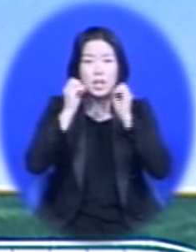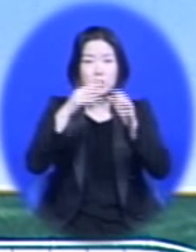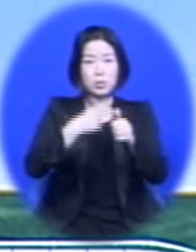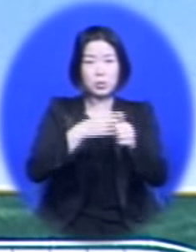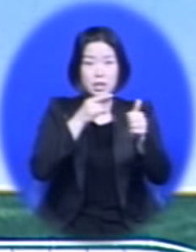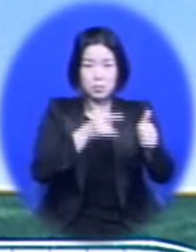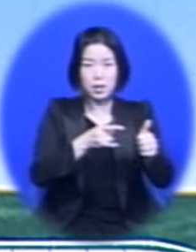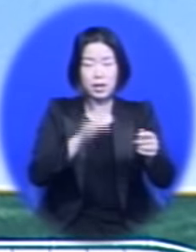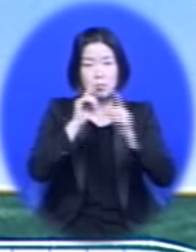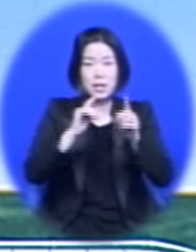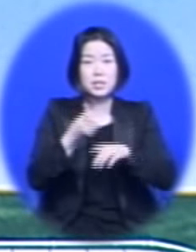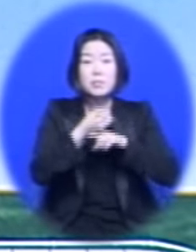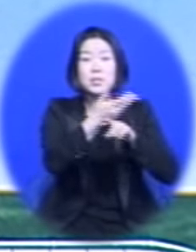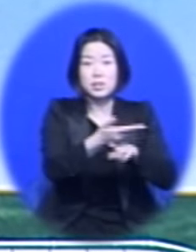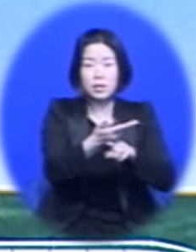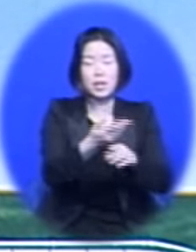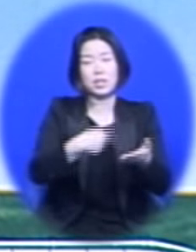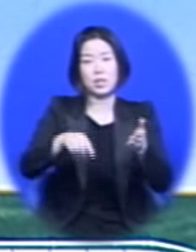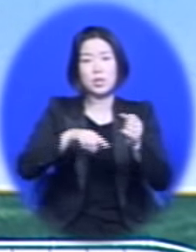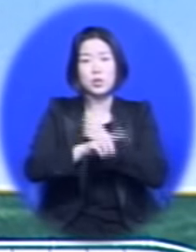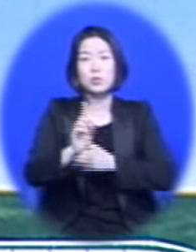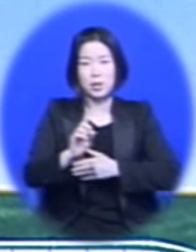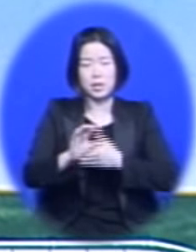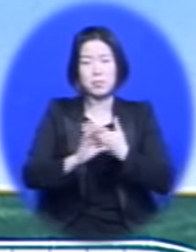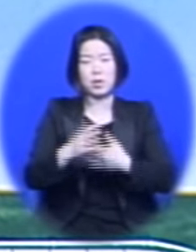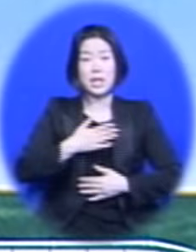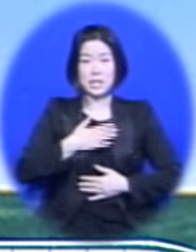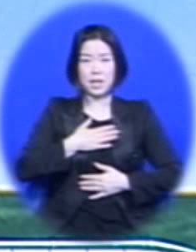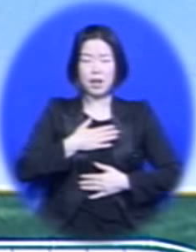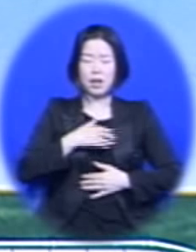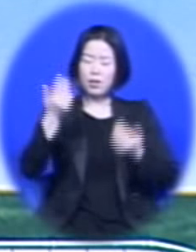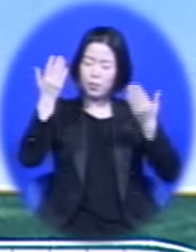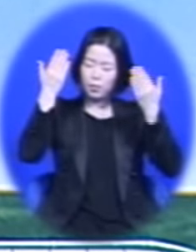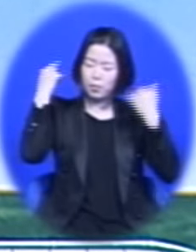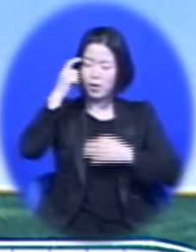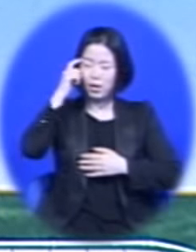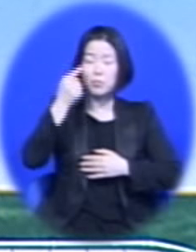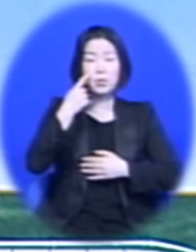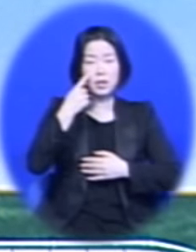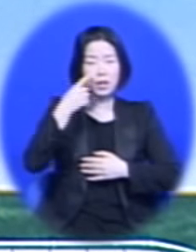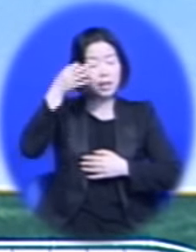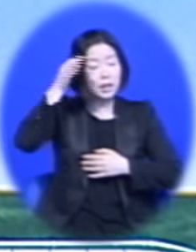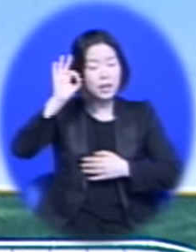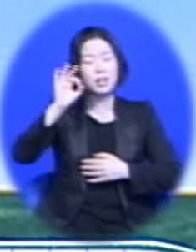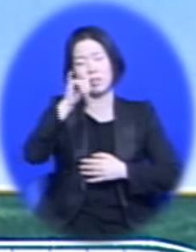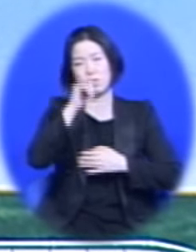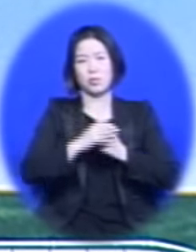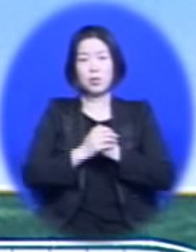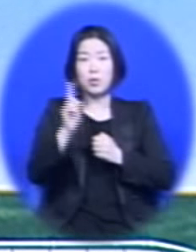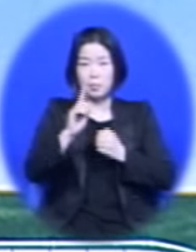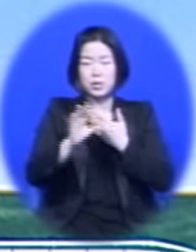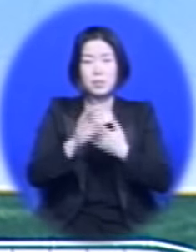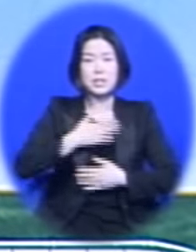그렇게 이야기한 것은 저 자신이 지나고 난 다음에 깨달아지는 것이 있었기 때문입니다.